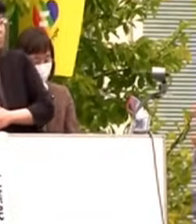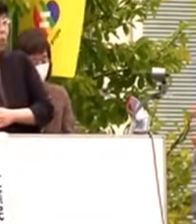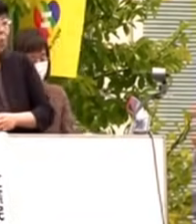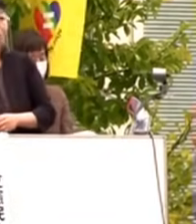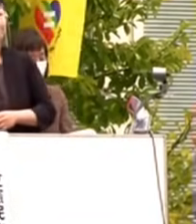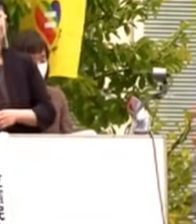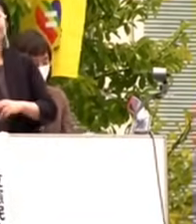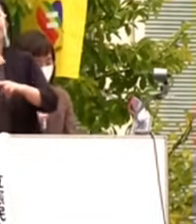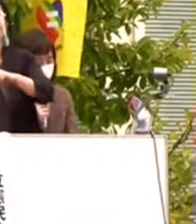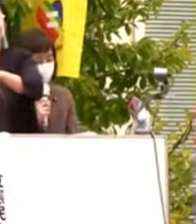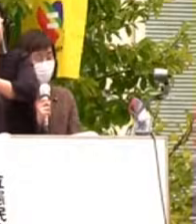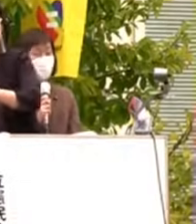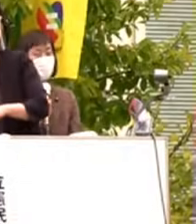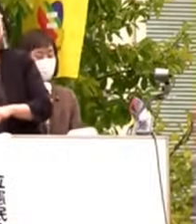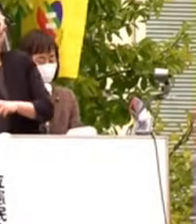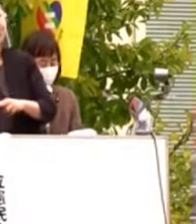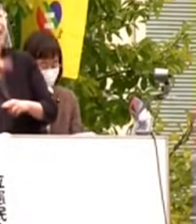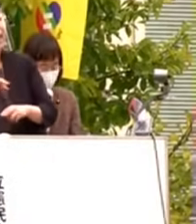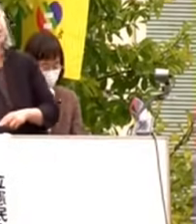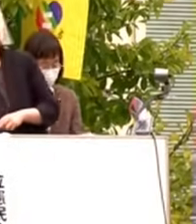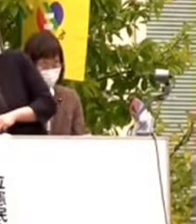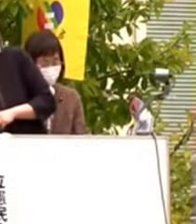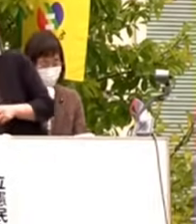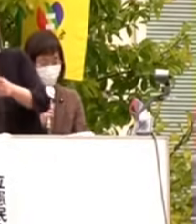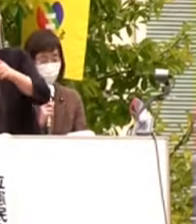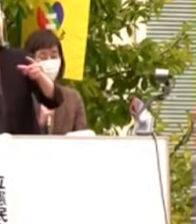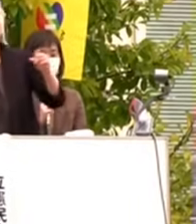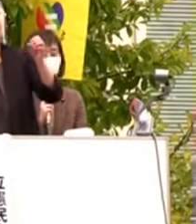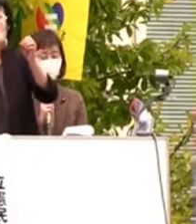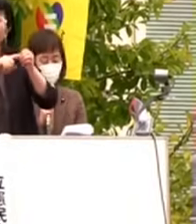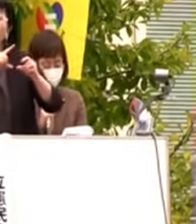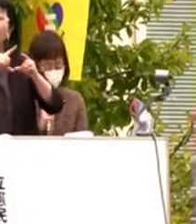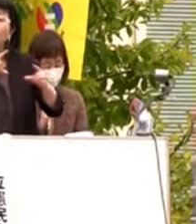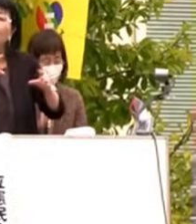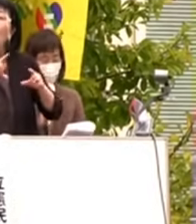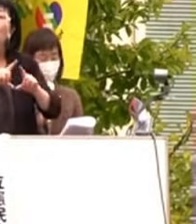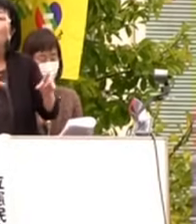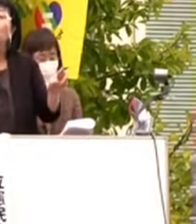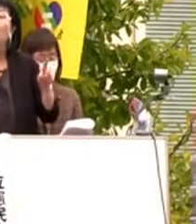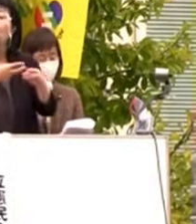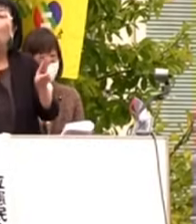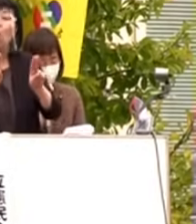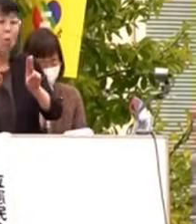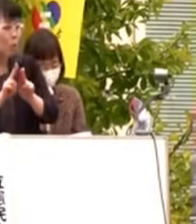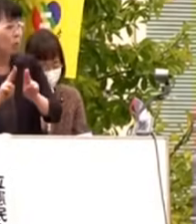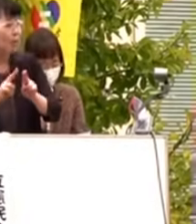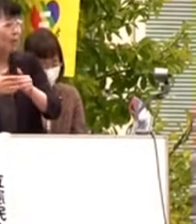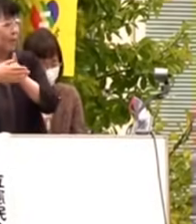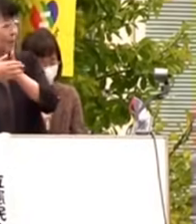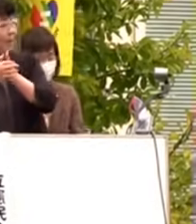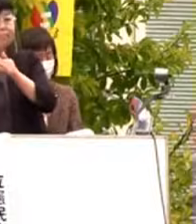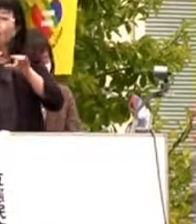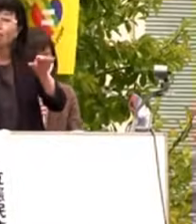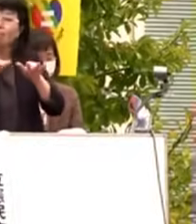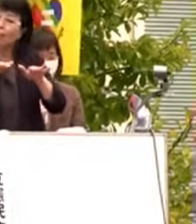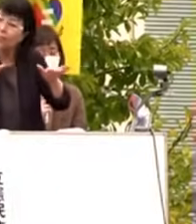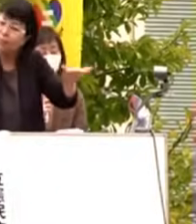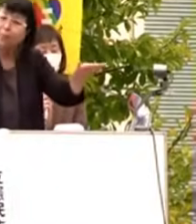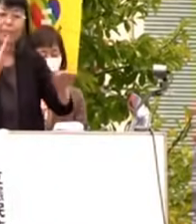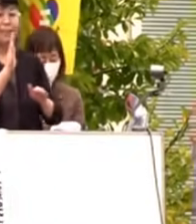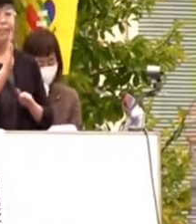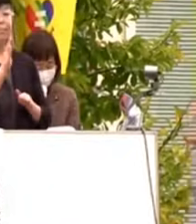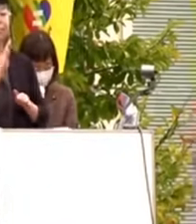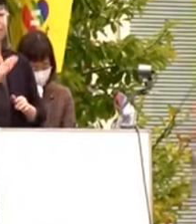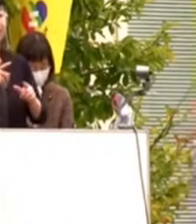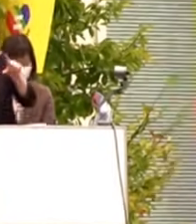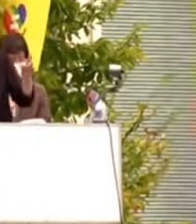席を3議席4議席へと増やすため、日本共産党へのご支持を広げに広げ抜いてください。日本共産